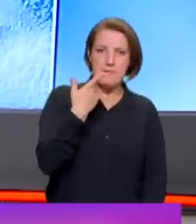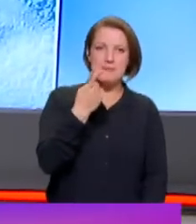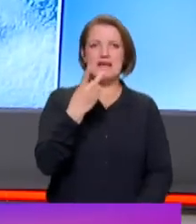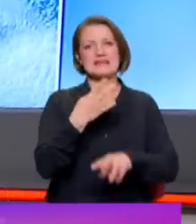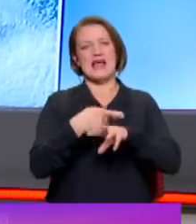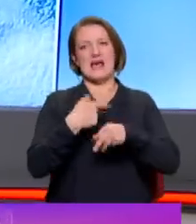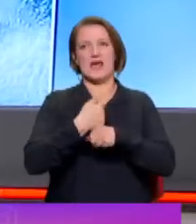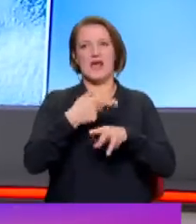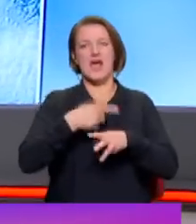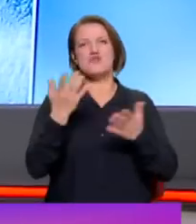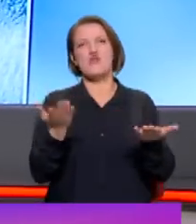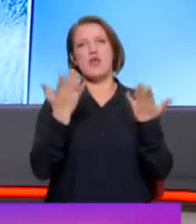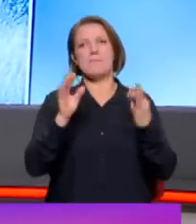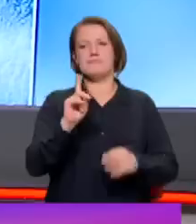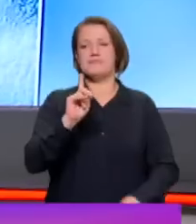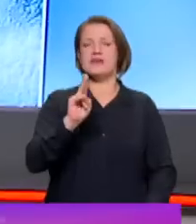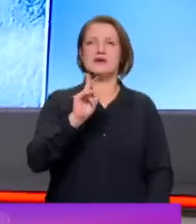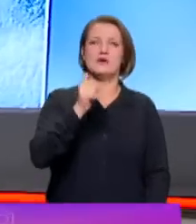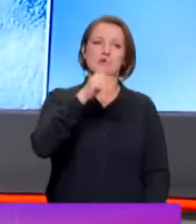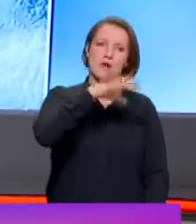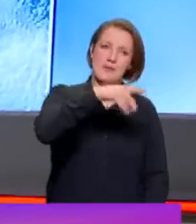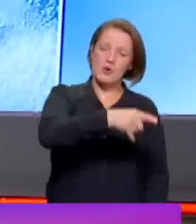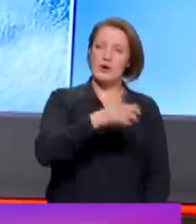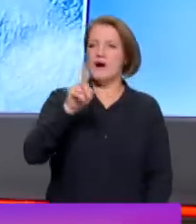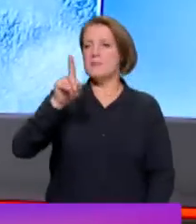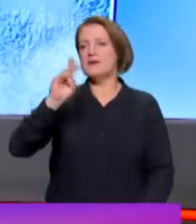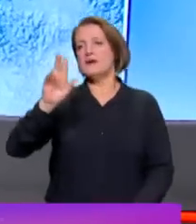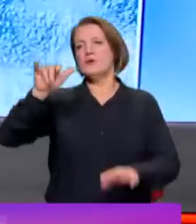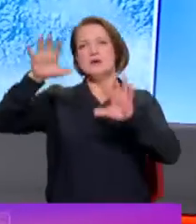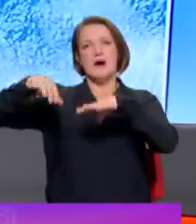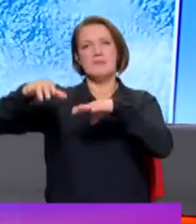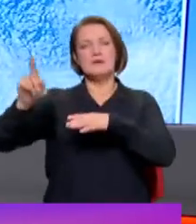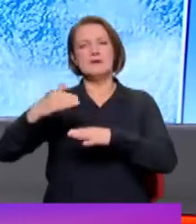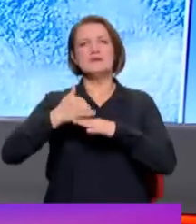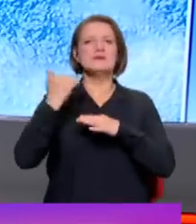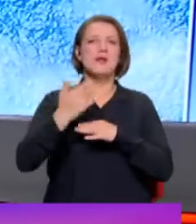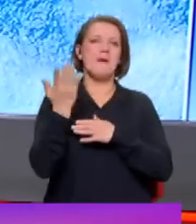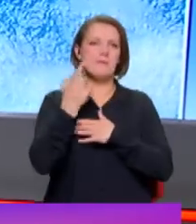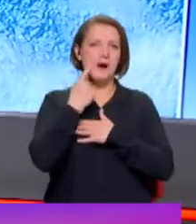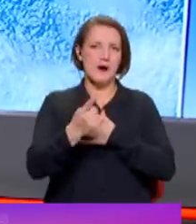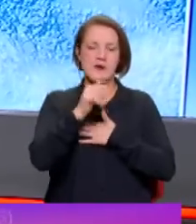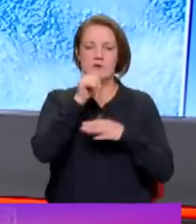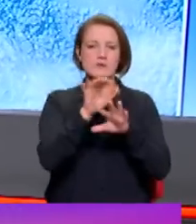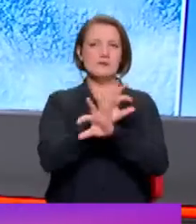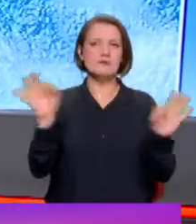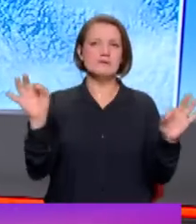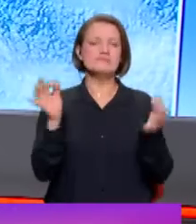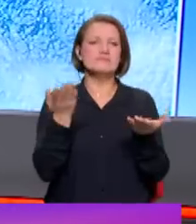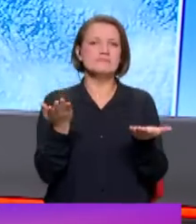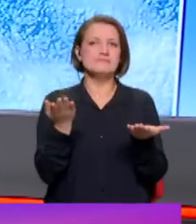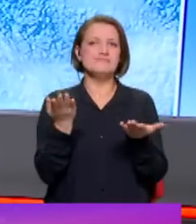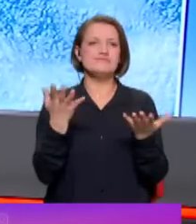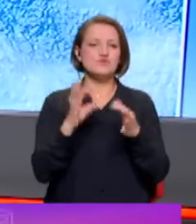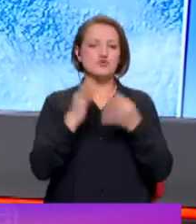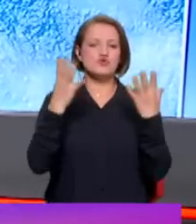Ege Yani şöyle birkaç gün orada birkaç gün burada yağışlar dışında aslına bakarsanız susuzluğumu kuraklığım